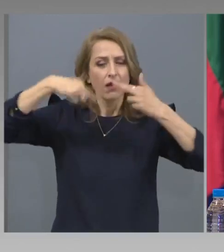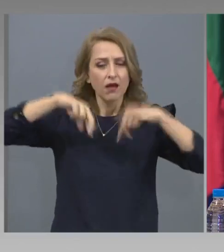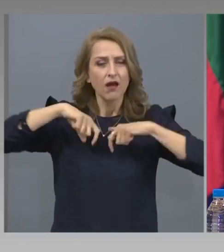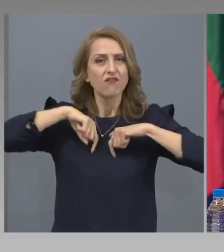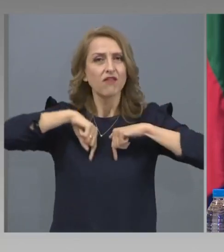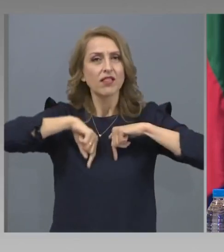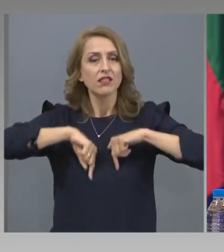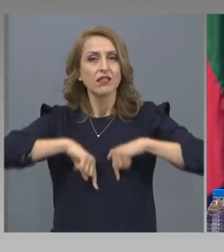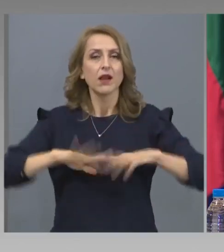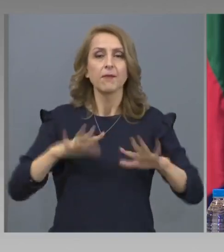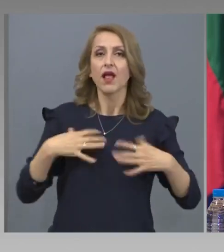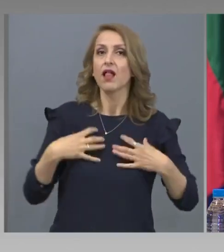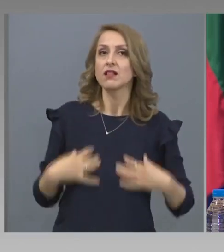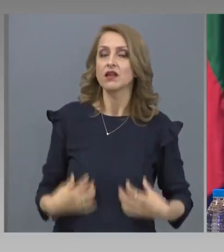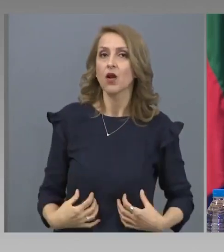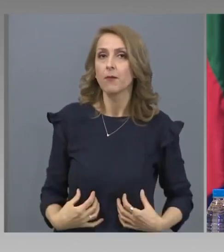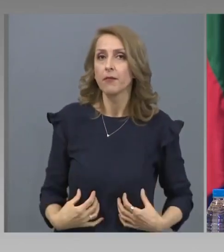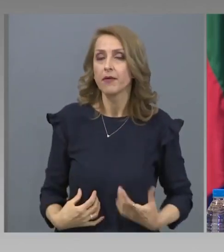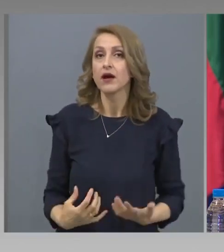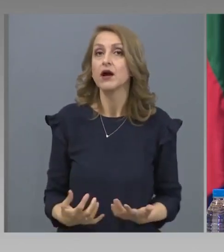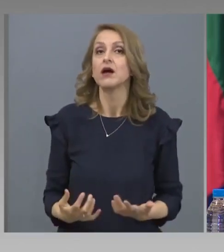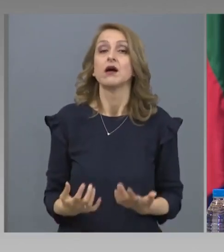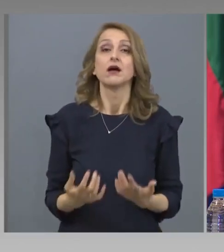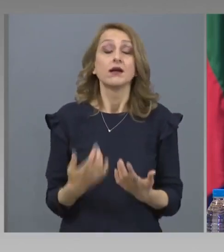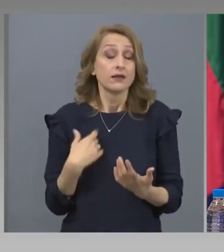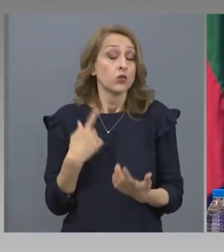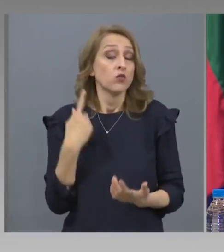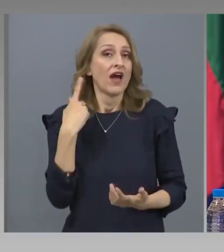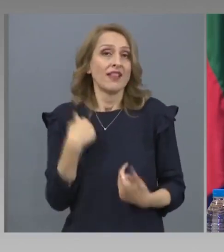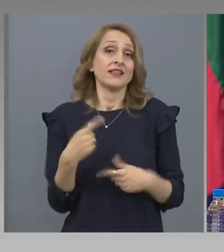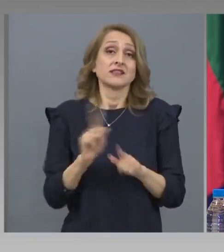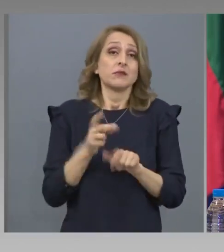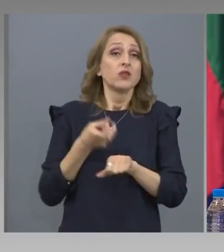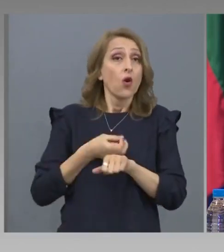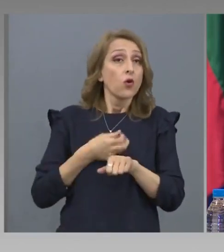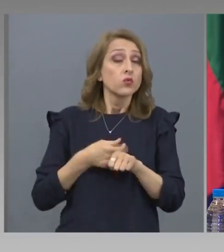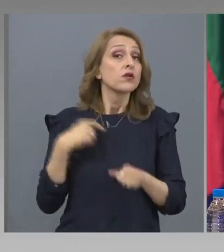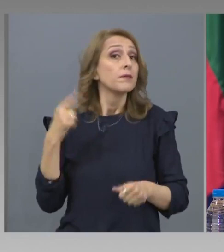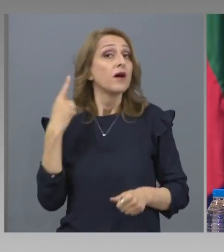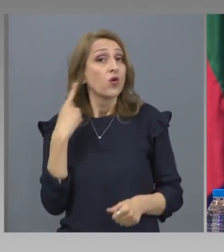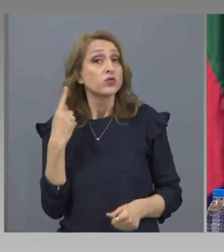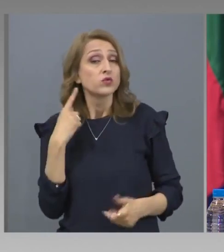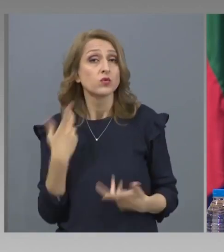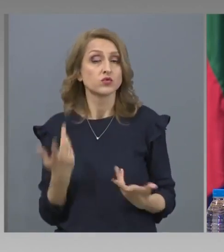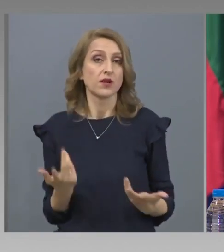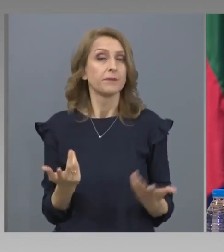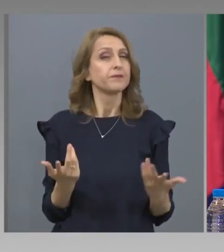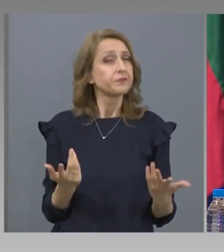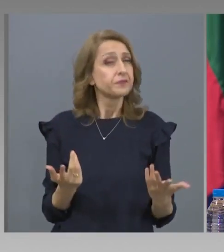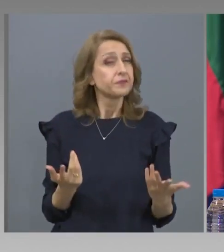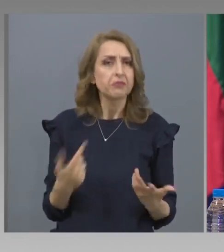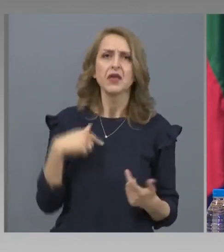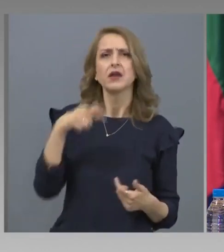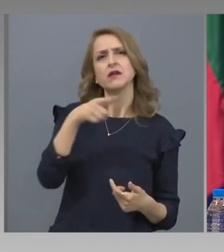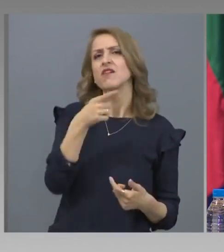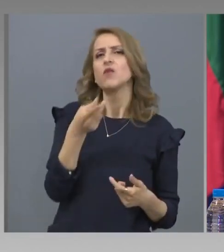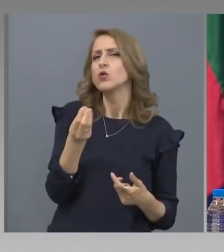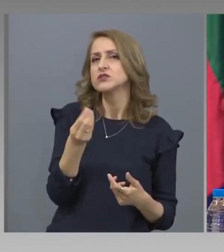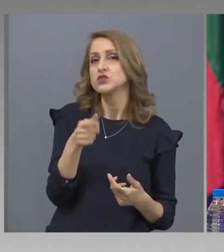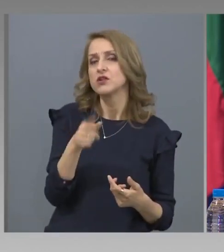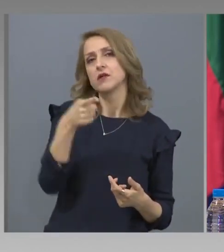дробовете, да не се правя на доктор. Аз го слушам по часове всеки ден. Си реч, мога да си мислиш, че си здрав, ма не